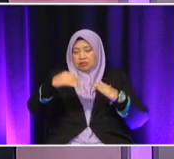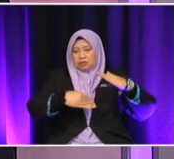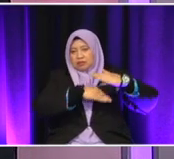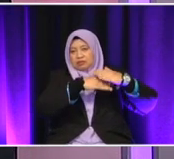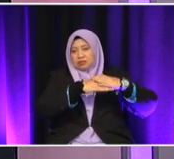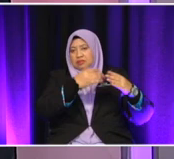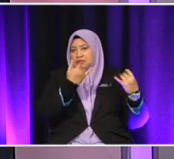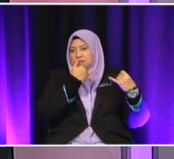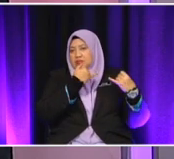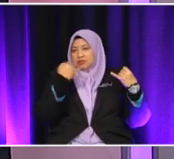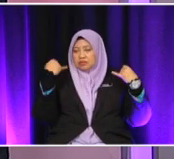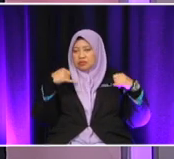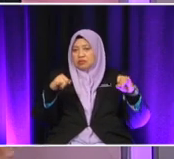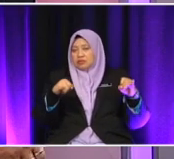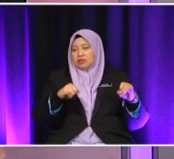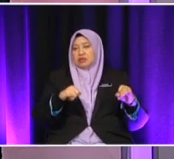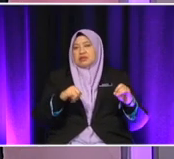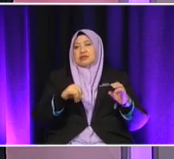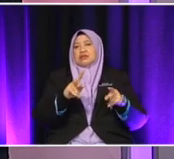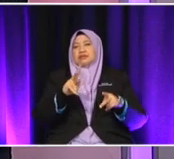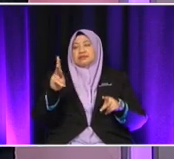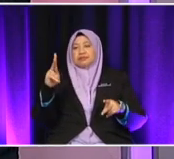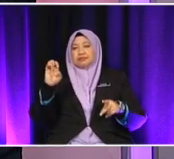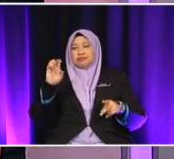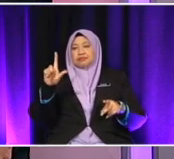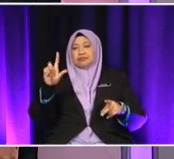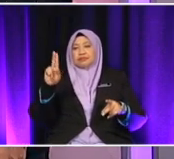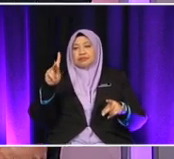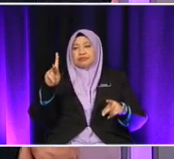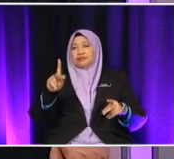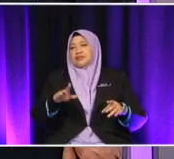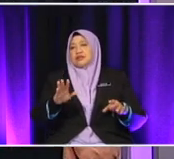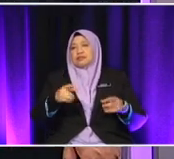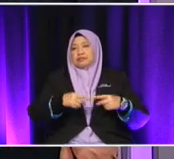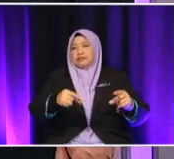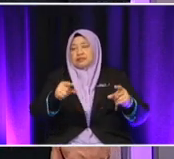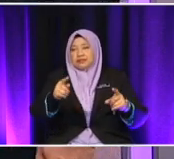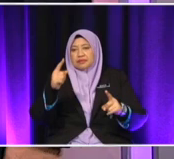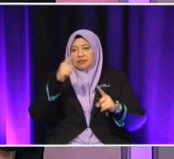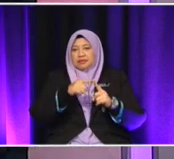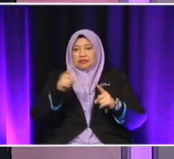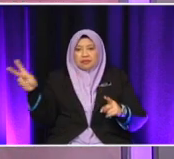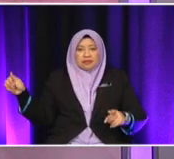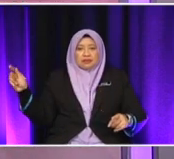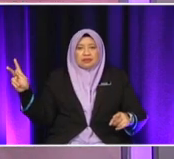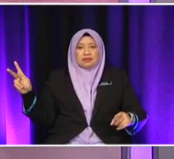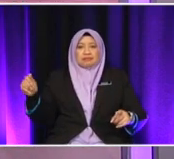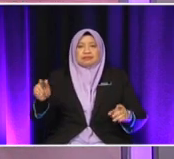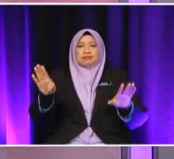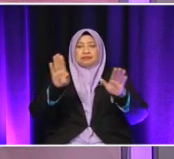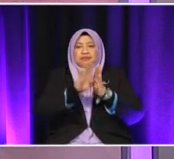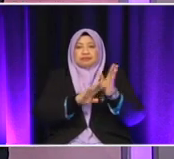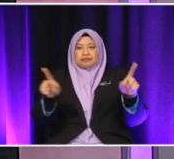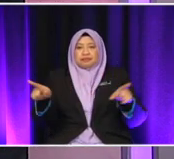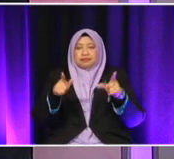akan bertambah menyebabkan keluk penawaran akan bergerak ke kanan so berlakulah kita Panggil sebagai